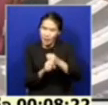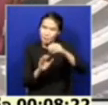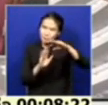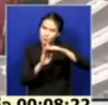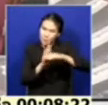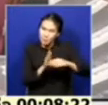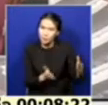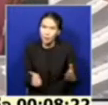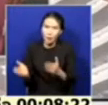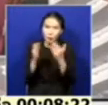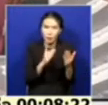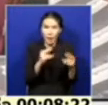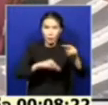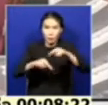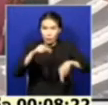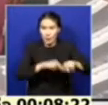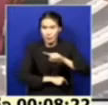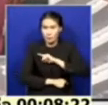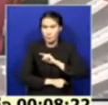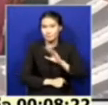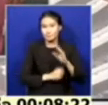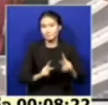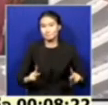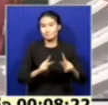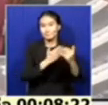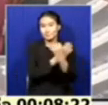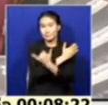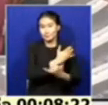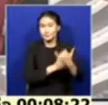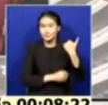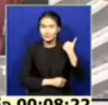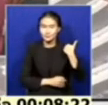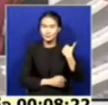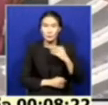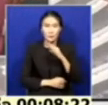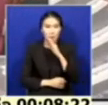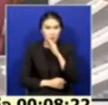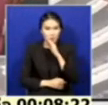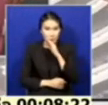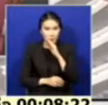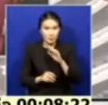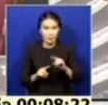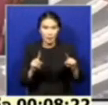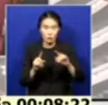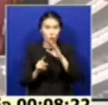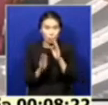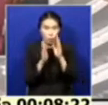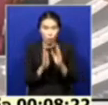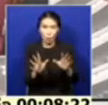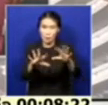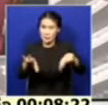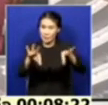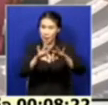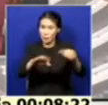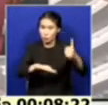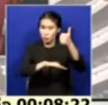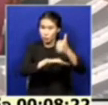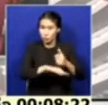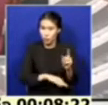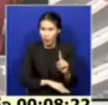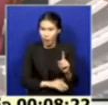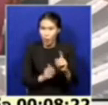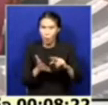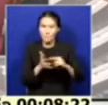เกือบครบ 30,000 คนนะครับแต่ทั้ง 30,000 คนไม่ใช่ว่าใครอยากจะมาก็มาได้นะ